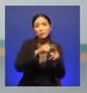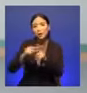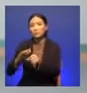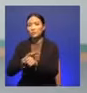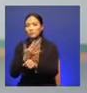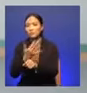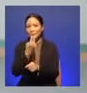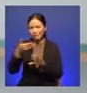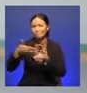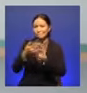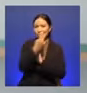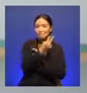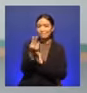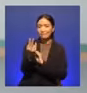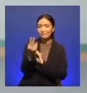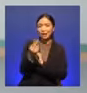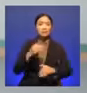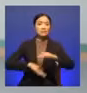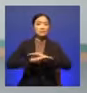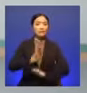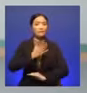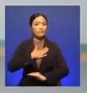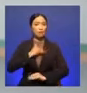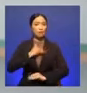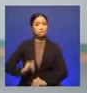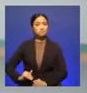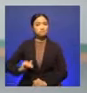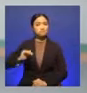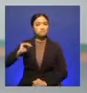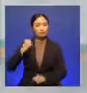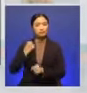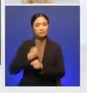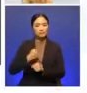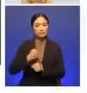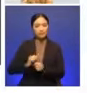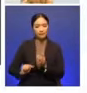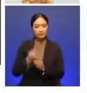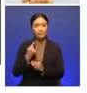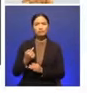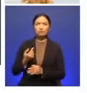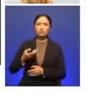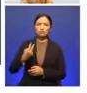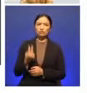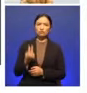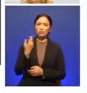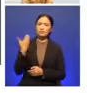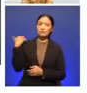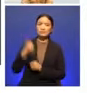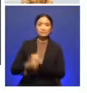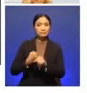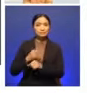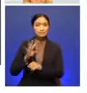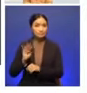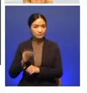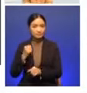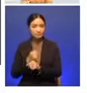ายสไลด์ประกอบด้วยนะครับ เนื่องจากพื้นฐานผมเนี่ยเติบโตมาตั้งแต่ทำงานปี40กว่าปีแล้วเนี่ยผมทำงานบนพื้นฐานภูมิปัญญ